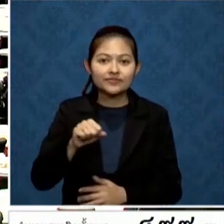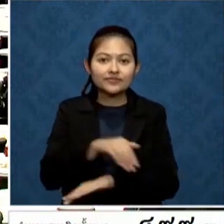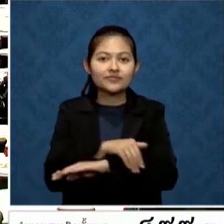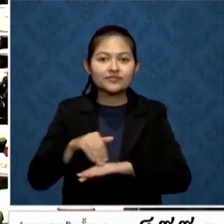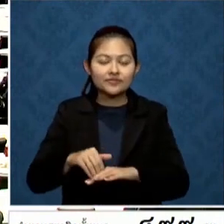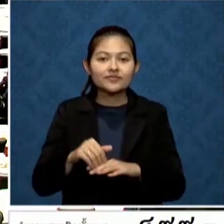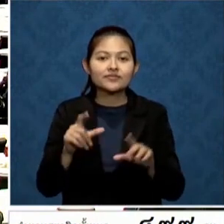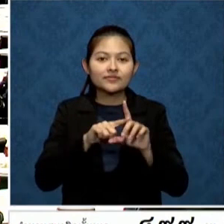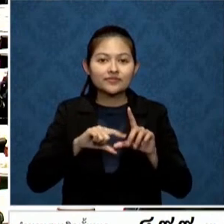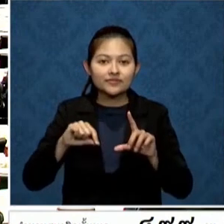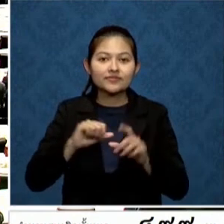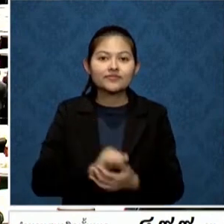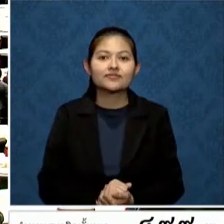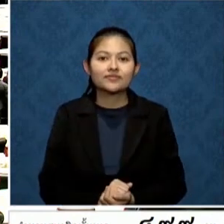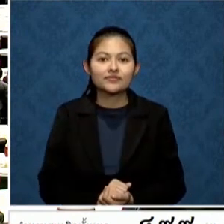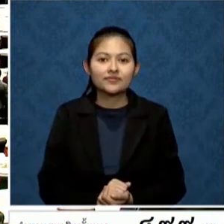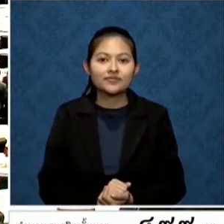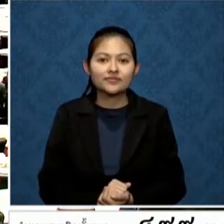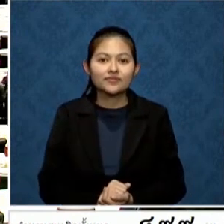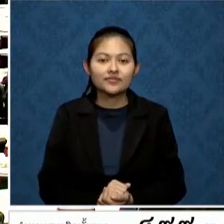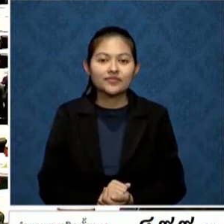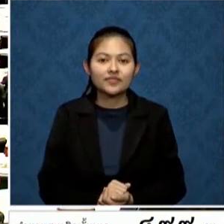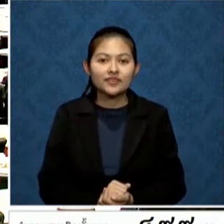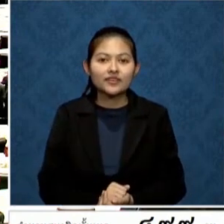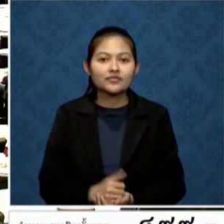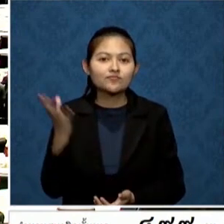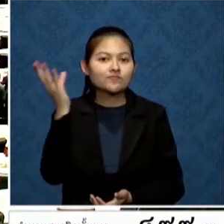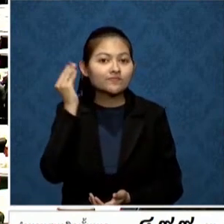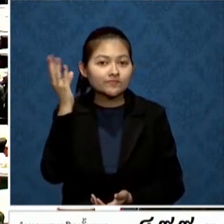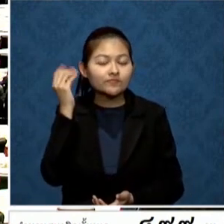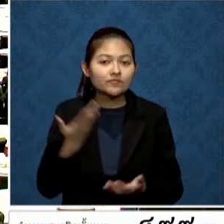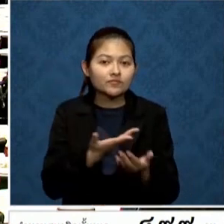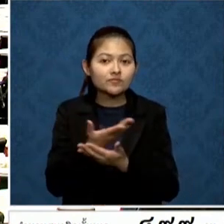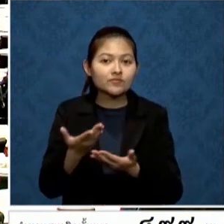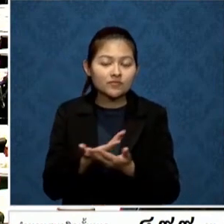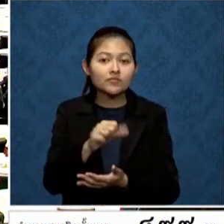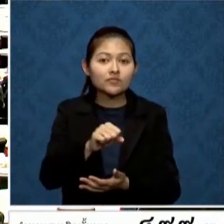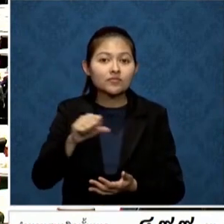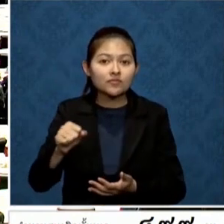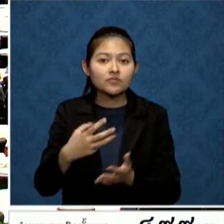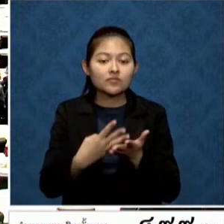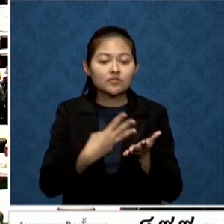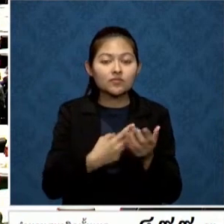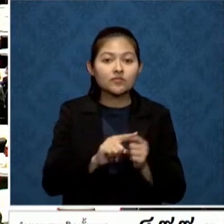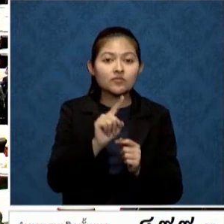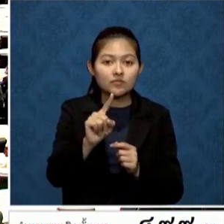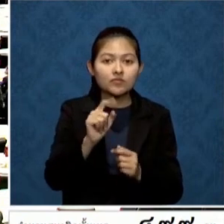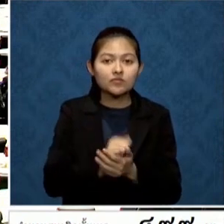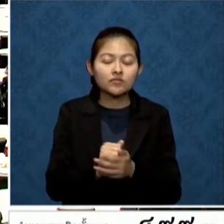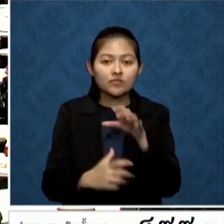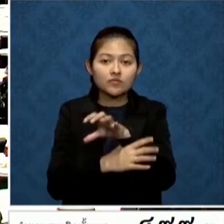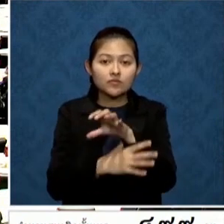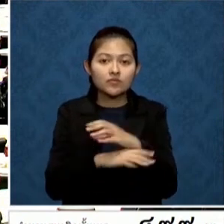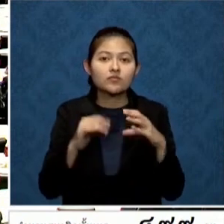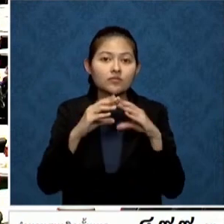พรรคก้าวไกลครับท่านดาครับตลอดที่ผมได้ฟังเพื่อสมาชิกทุกท่านได้อภิปรายวาระ 1ของข้อบังคับการ